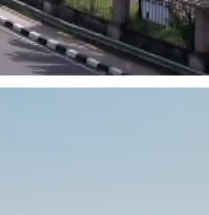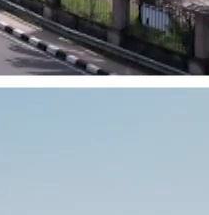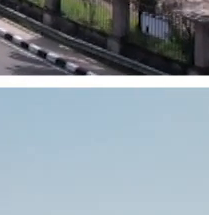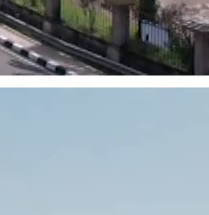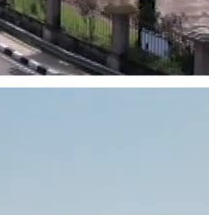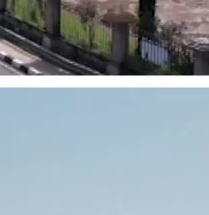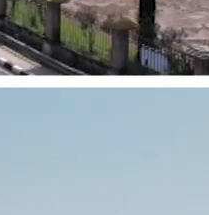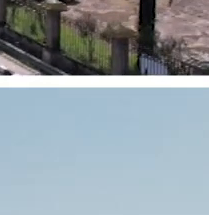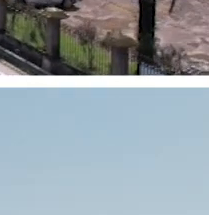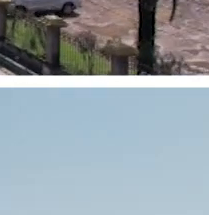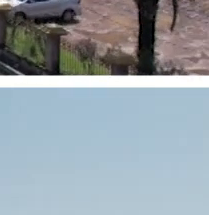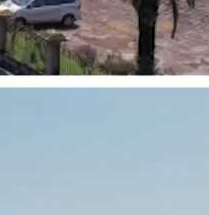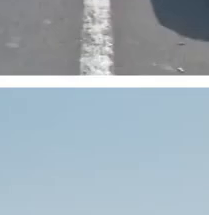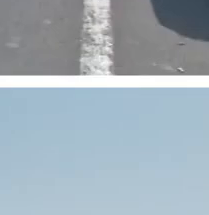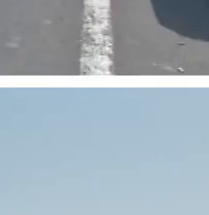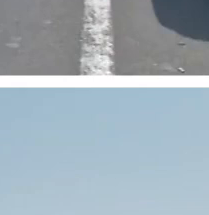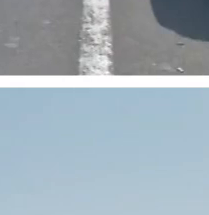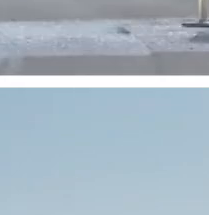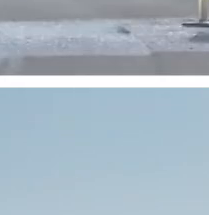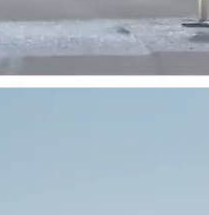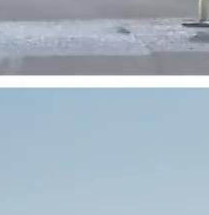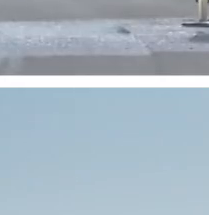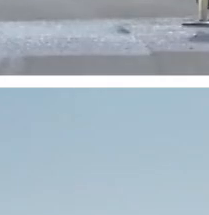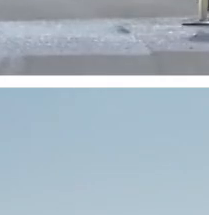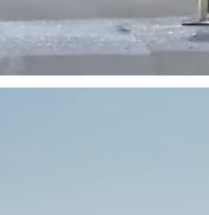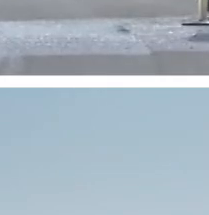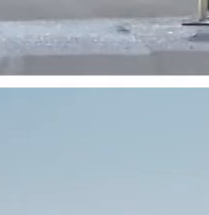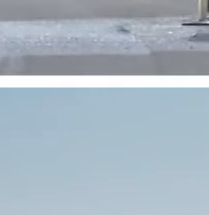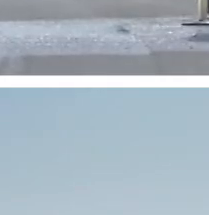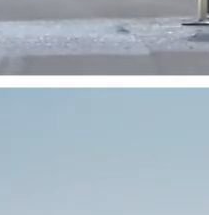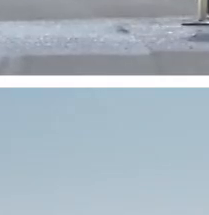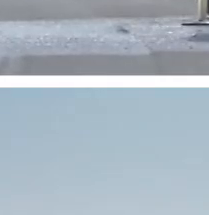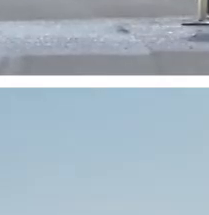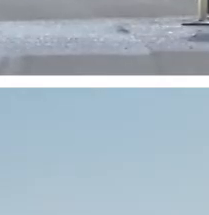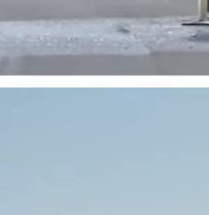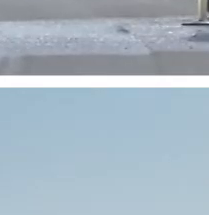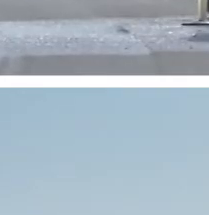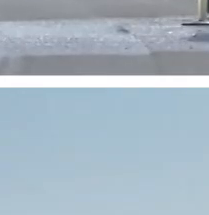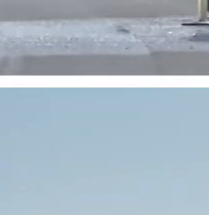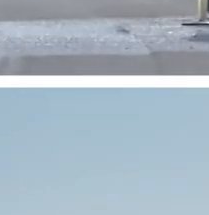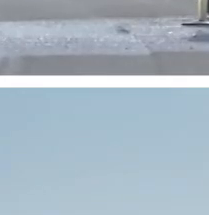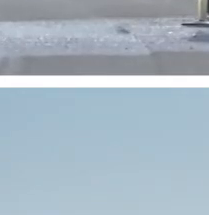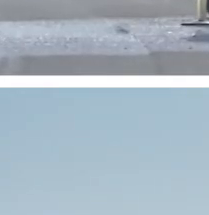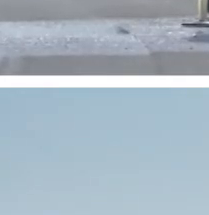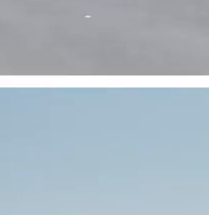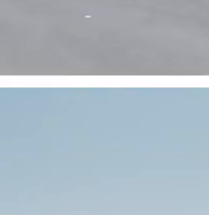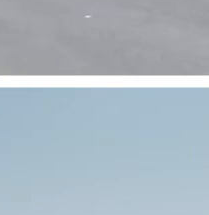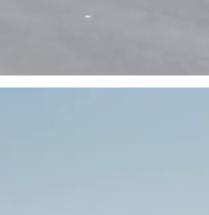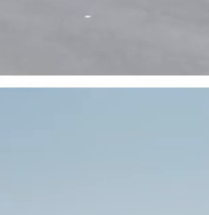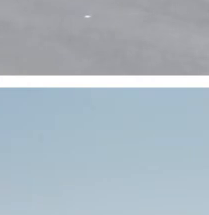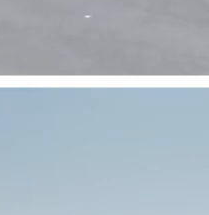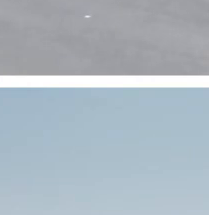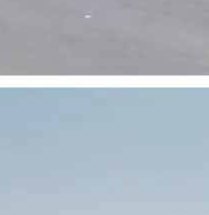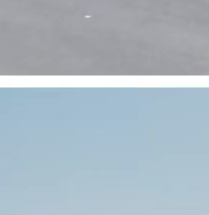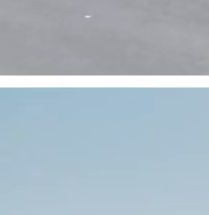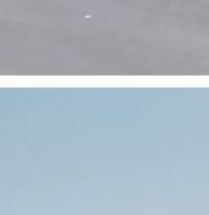hal perlu diperhatikan untuk masyarakat yang akan melakukan perjalanan menuju ke jalur wisata Puncak Bogor ini, diantaranya adalah petugas